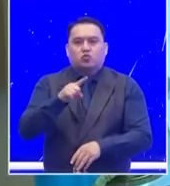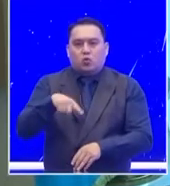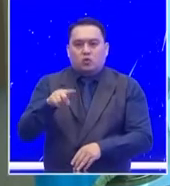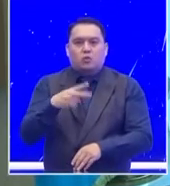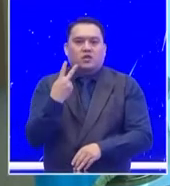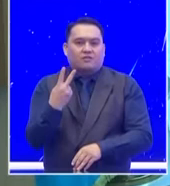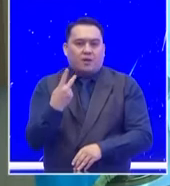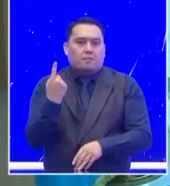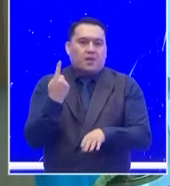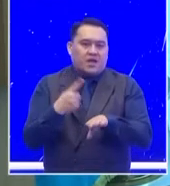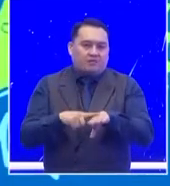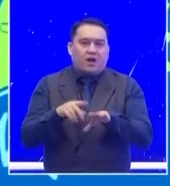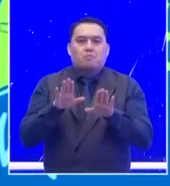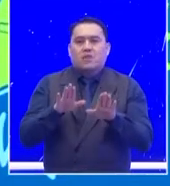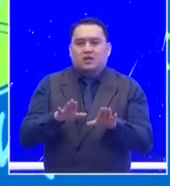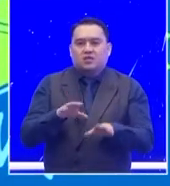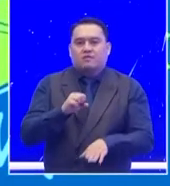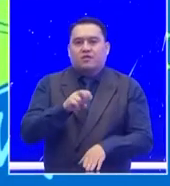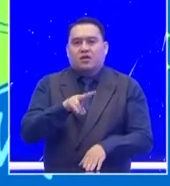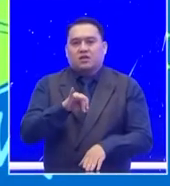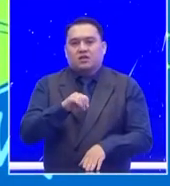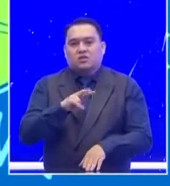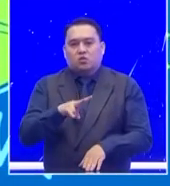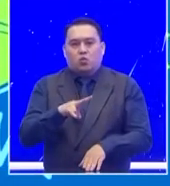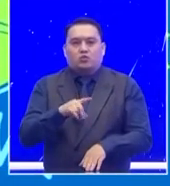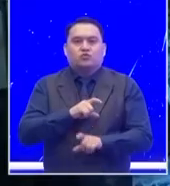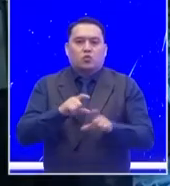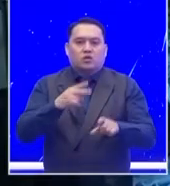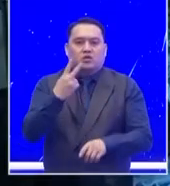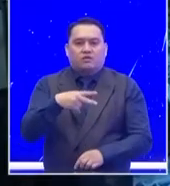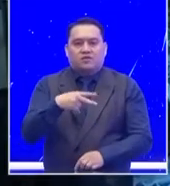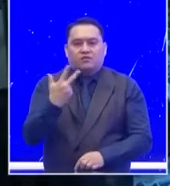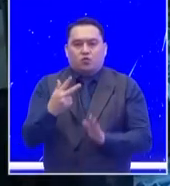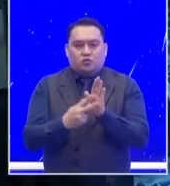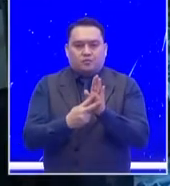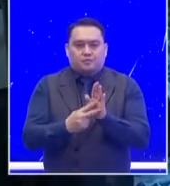2. Первое место досталось Владиславу Филькину из IT-школы лицея номер